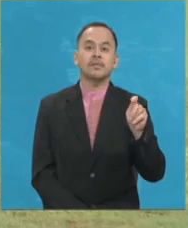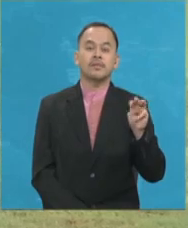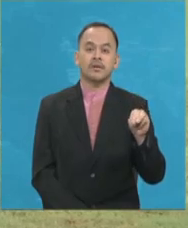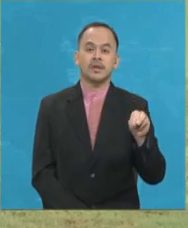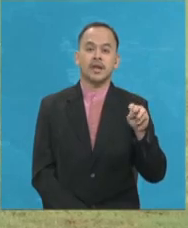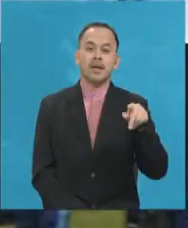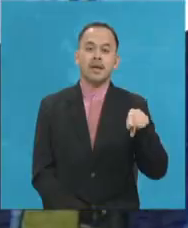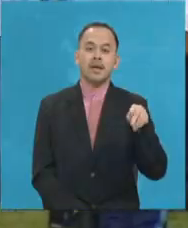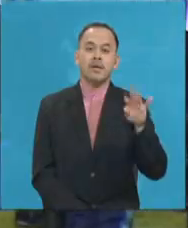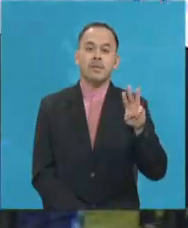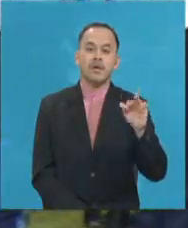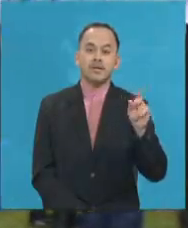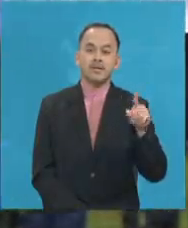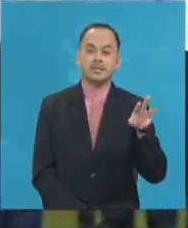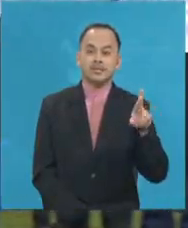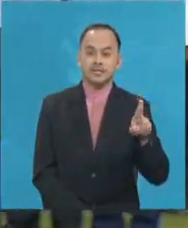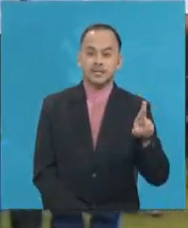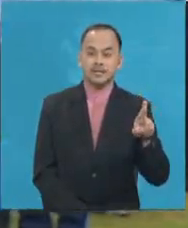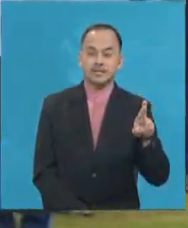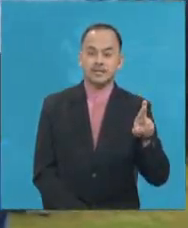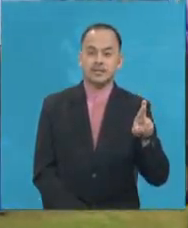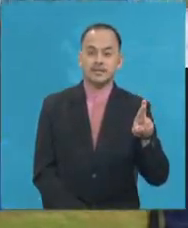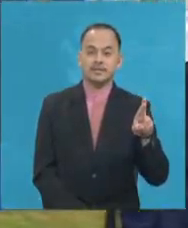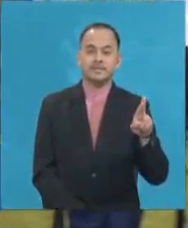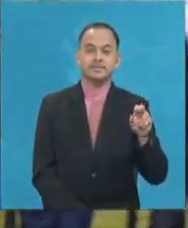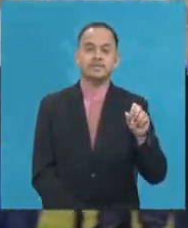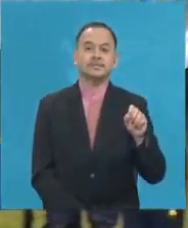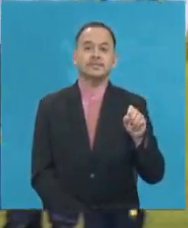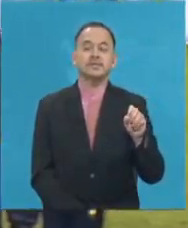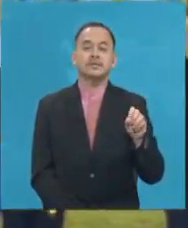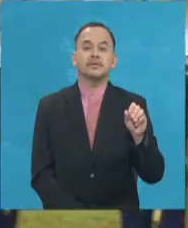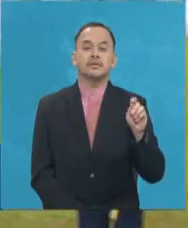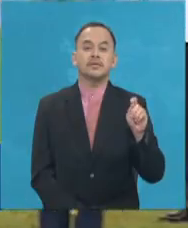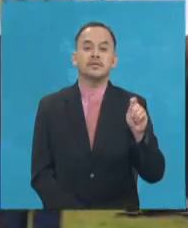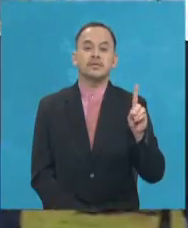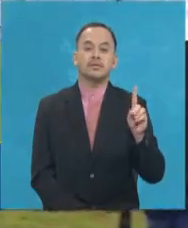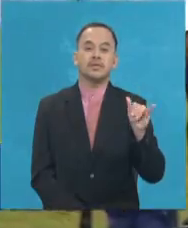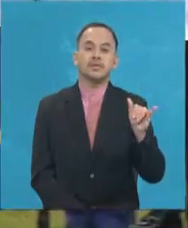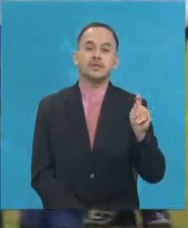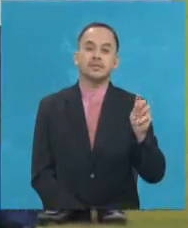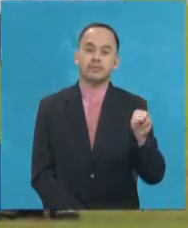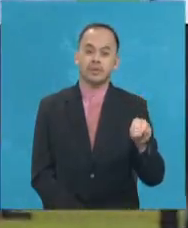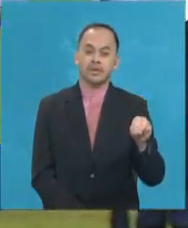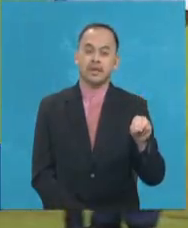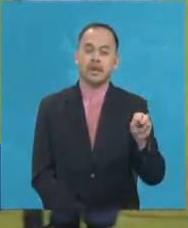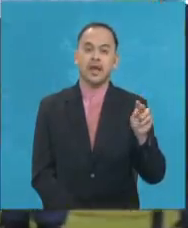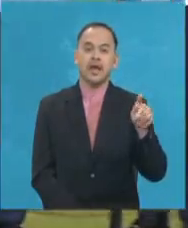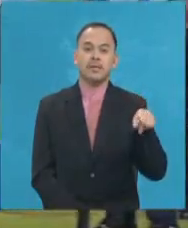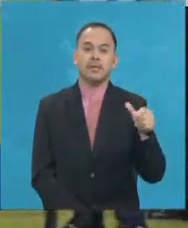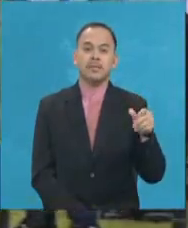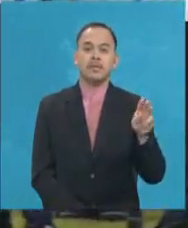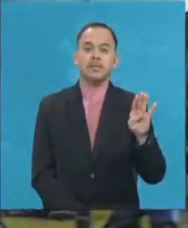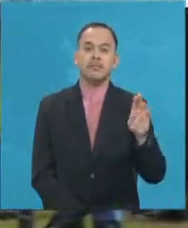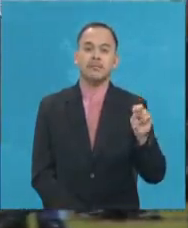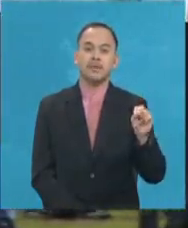Sri pengiran pada wasir saya bohim bahwa karr pengiran muda Muhammad Bolkiah Nur yang teramat Mulia bekas seri perwira